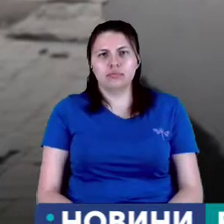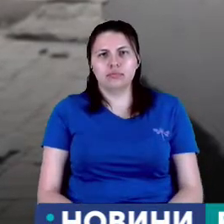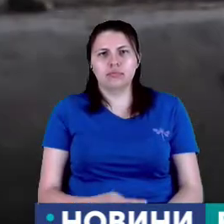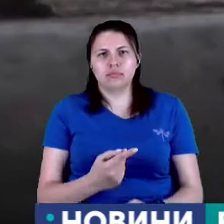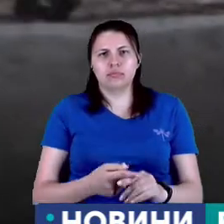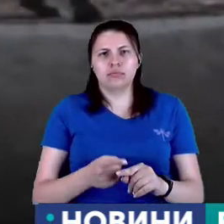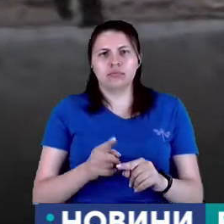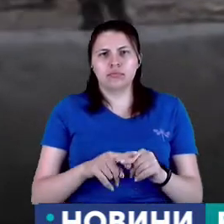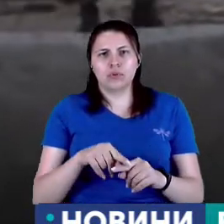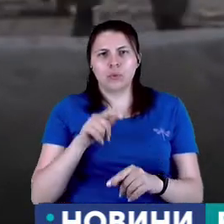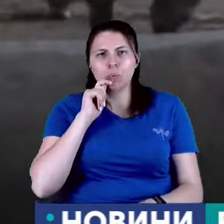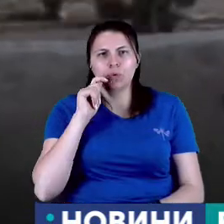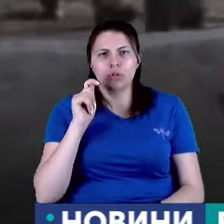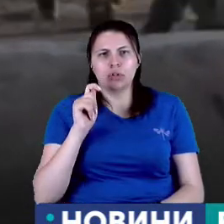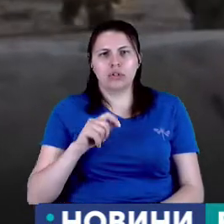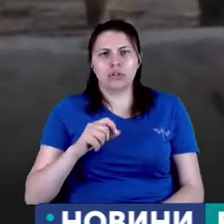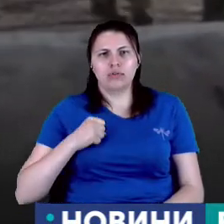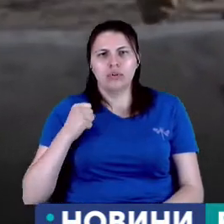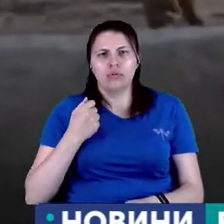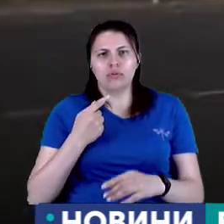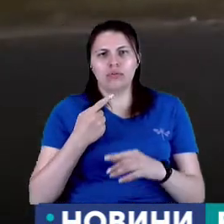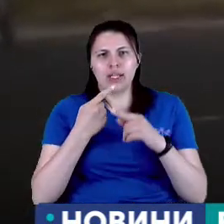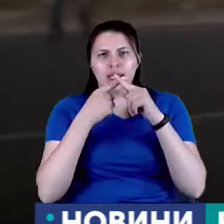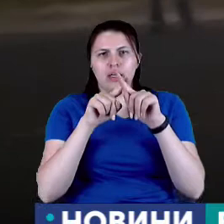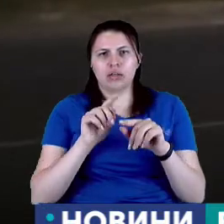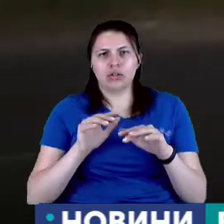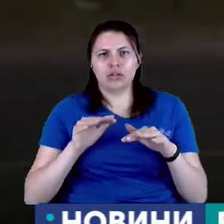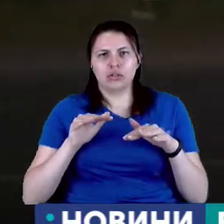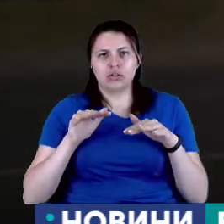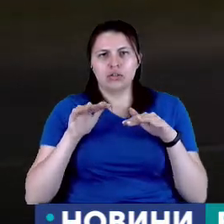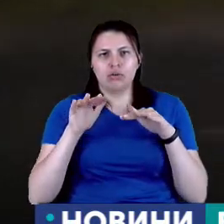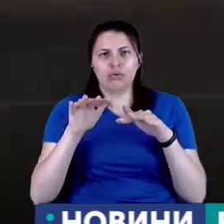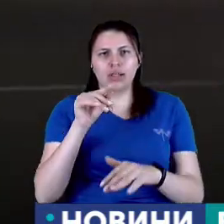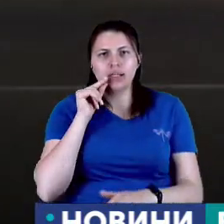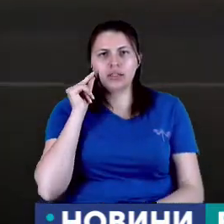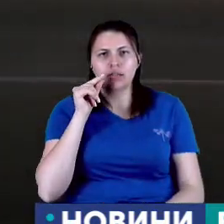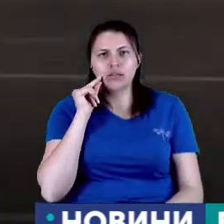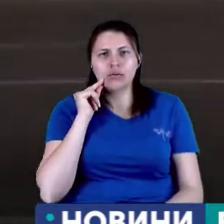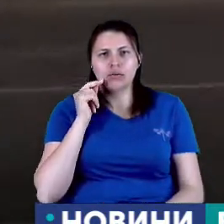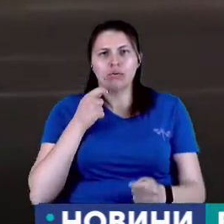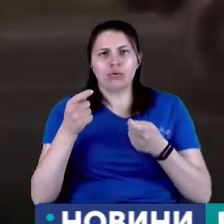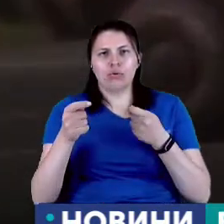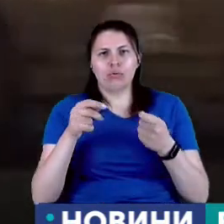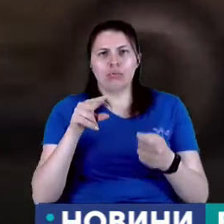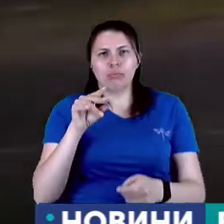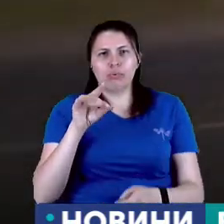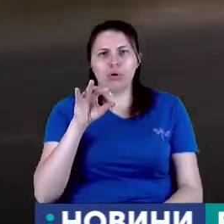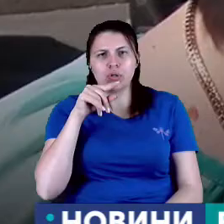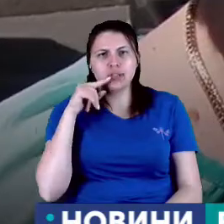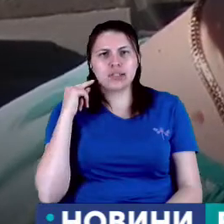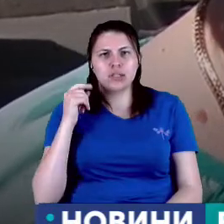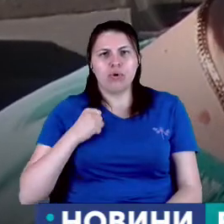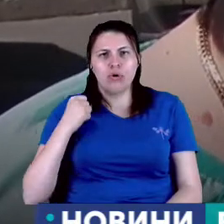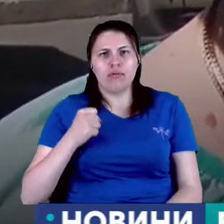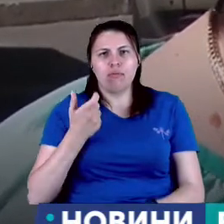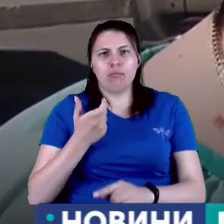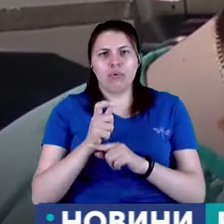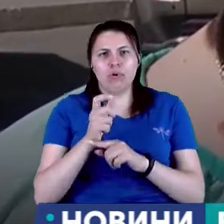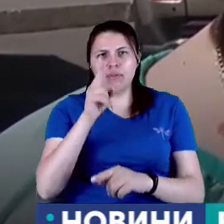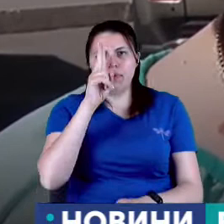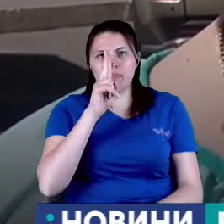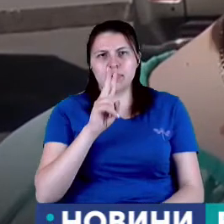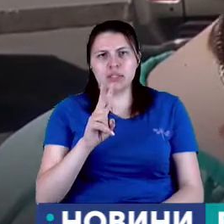військова техніка, яка заходить у Лисичанськ. Місто знаходилося під контролем проросійських бойовиків понад два місяці. Місцева